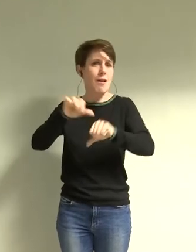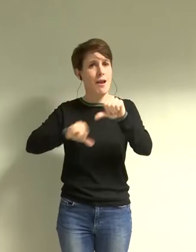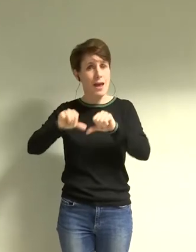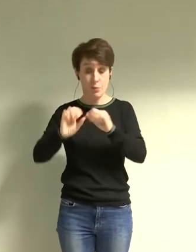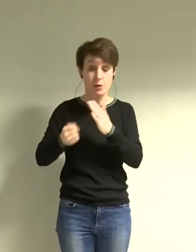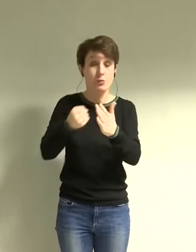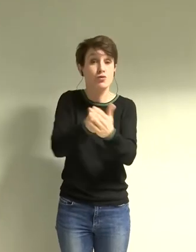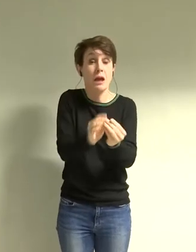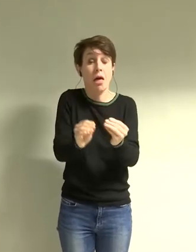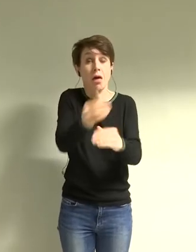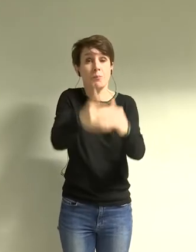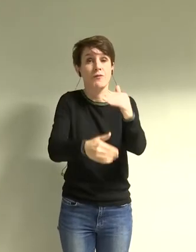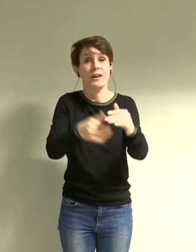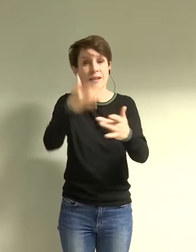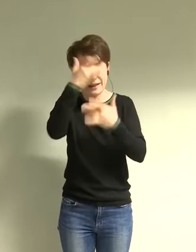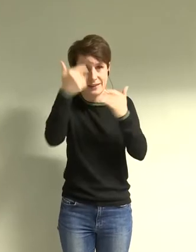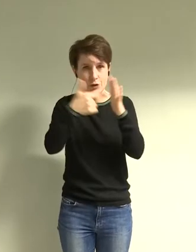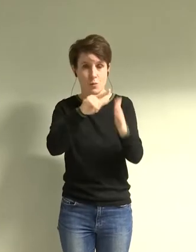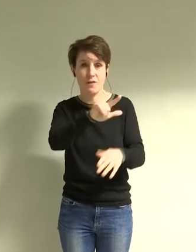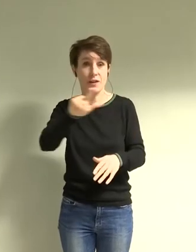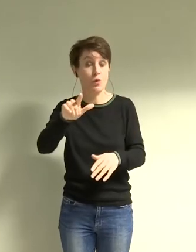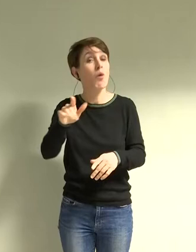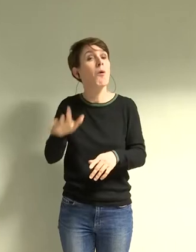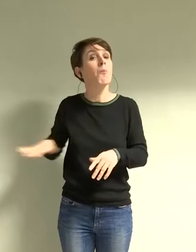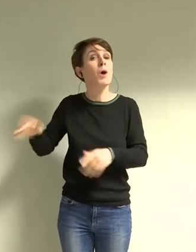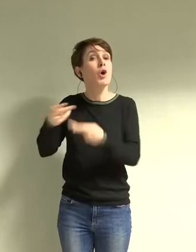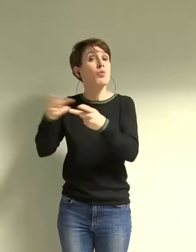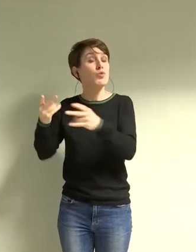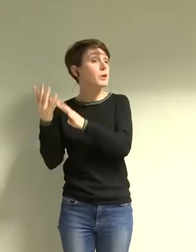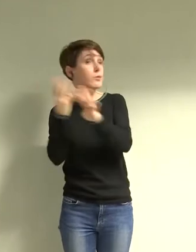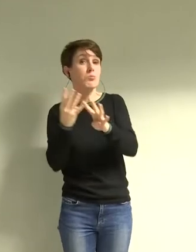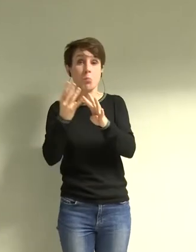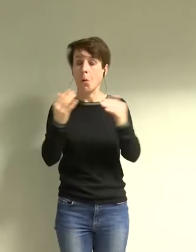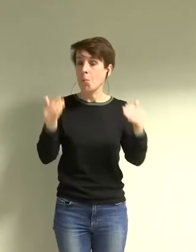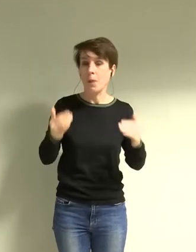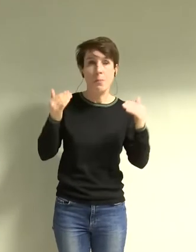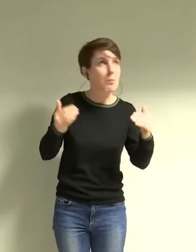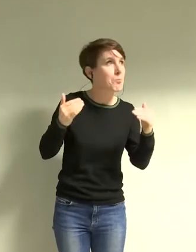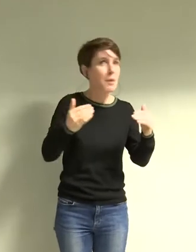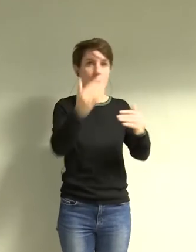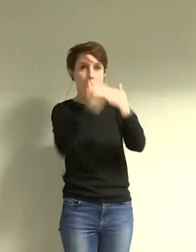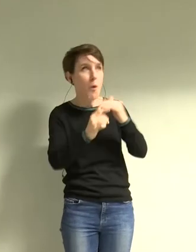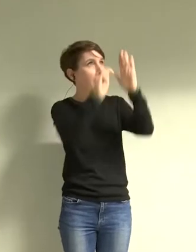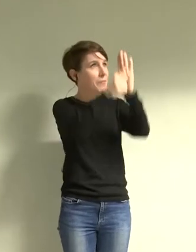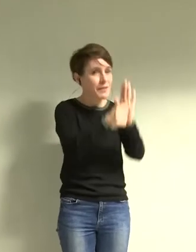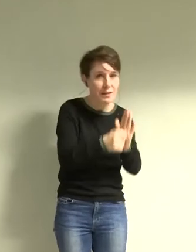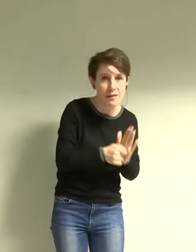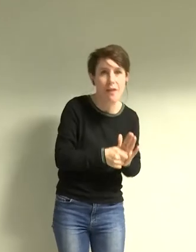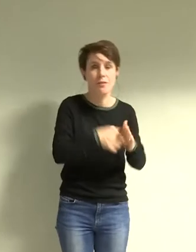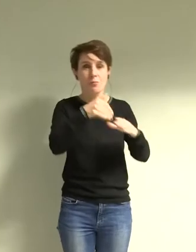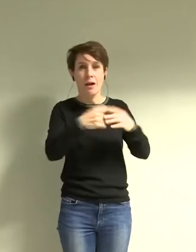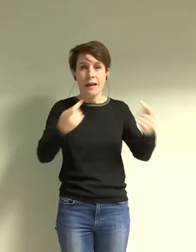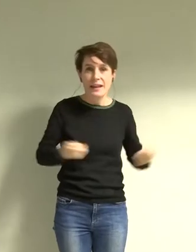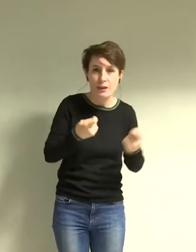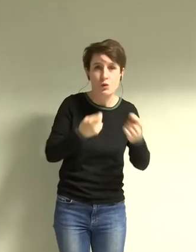pour le public pas de différence dans toutes ses étapes programmation diffusion actions d'éducation artistique et